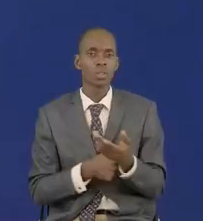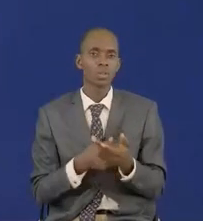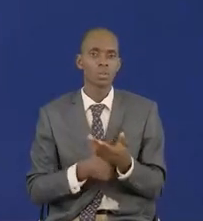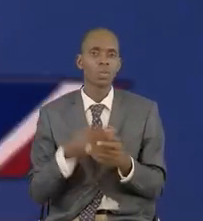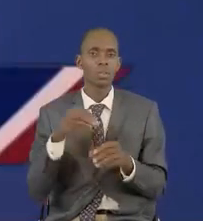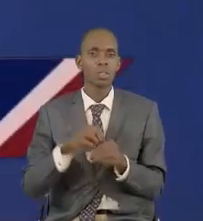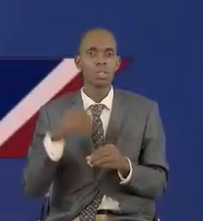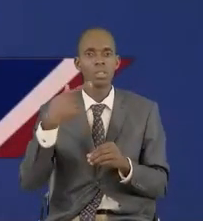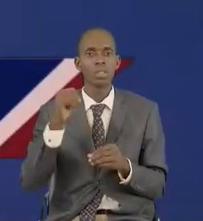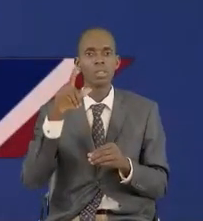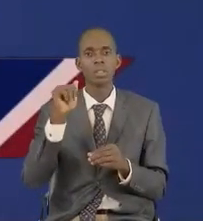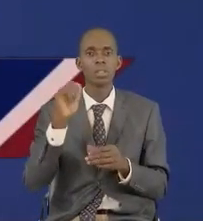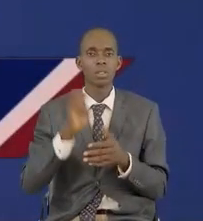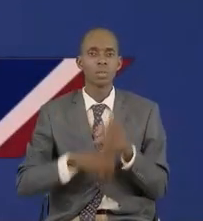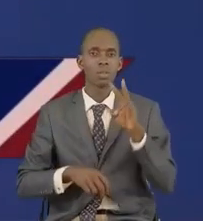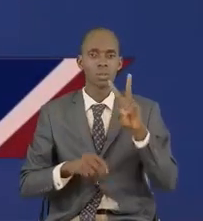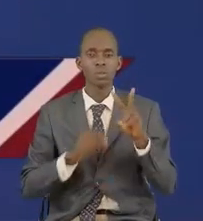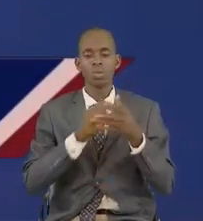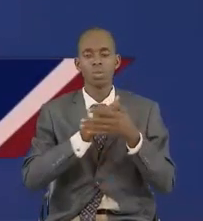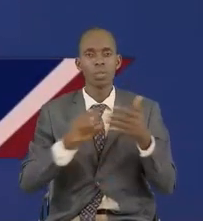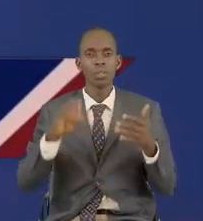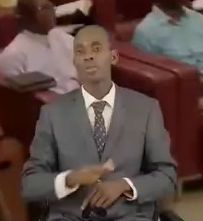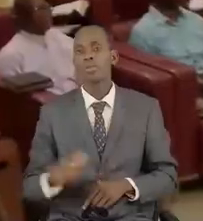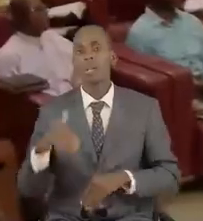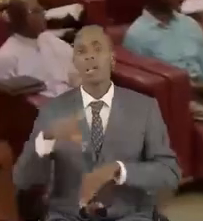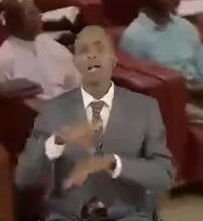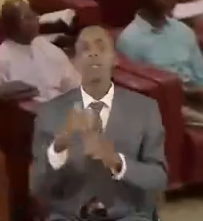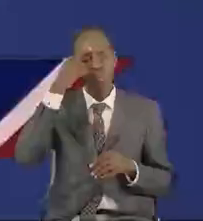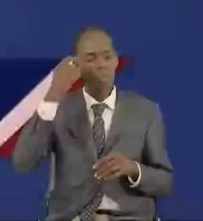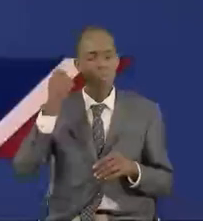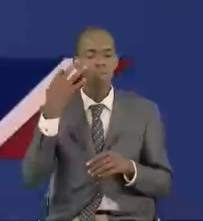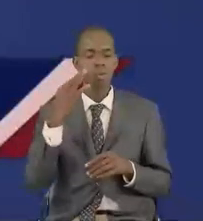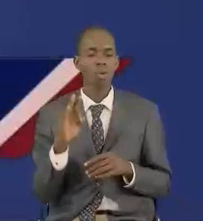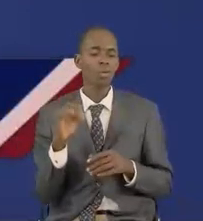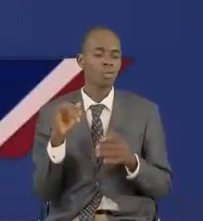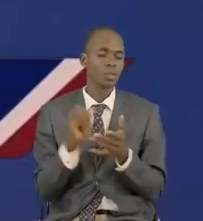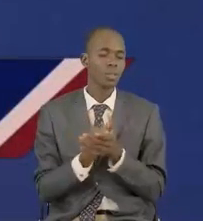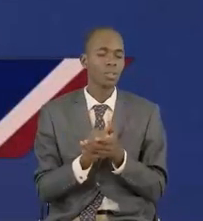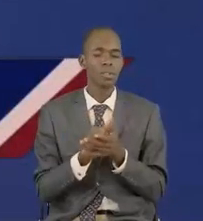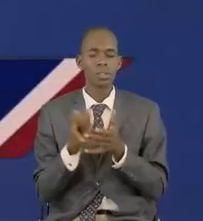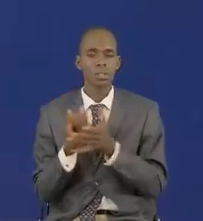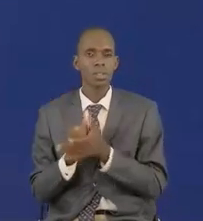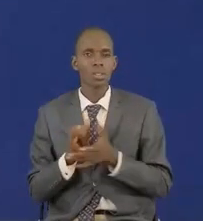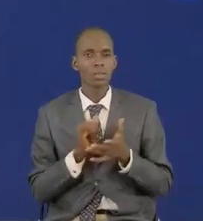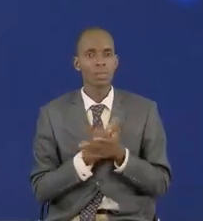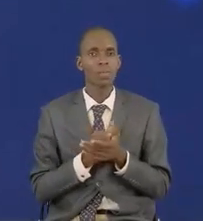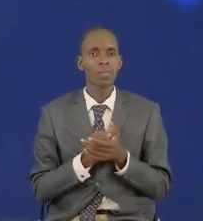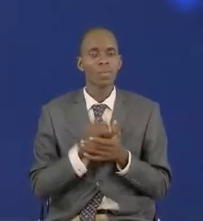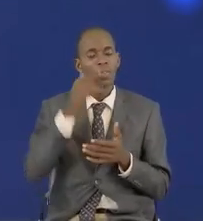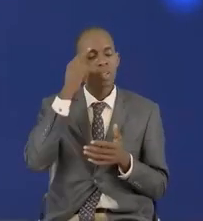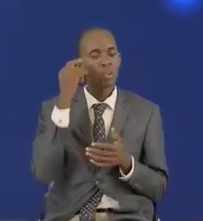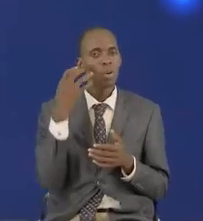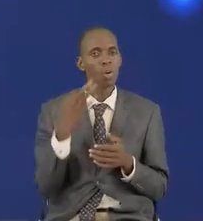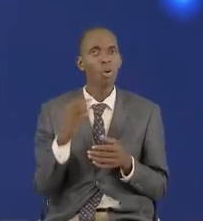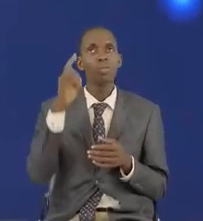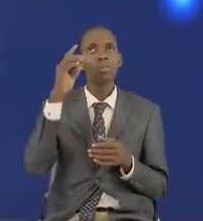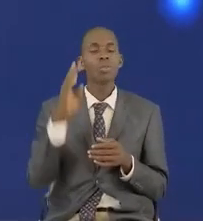retournons au Galates Galates chapitre 2 verset 4 et cela cause des faux frais